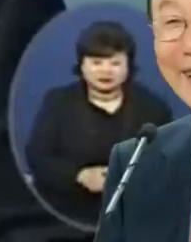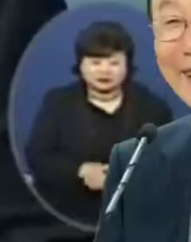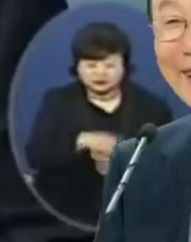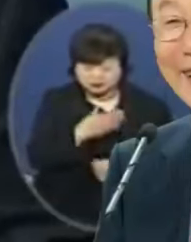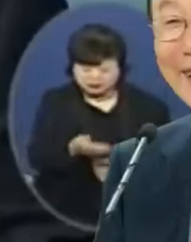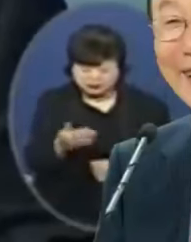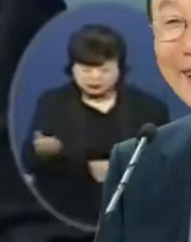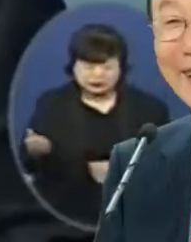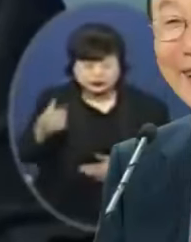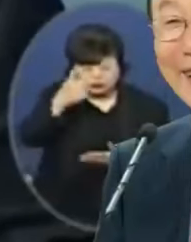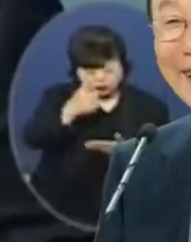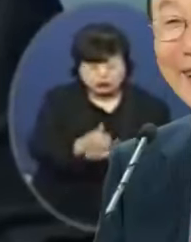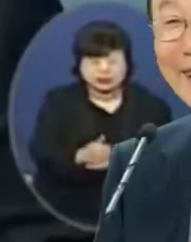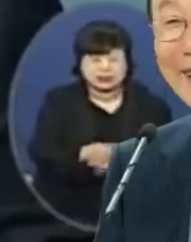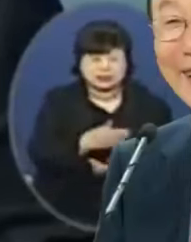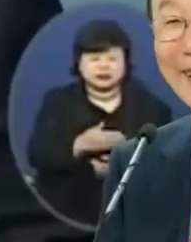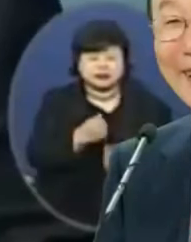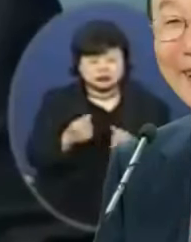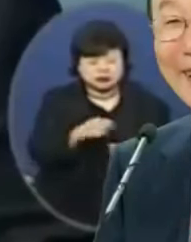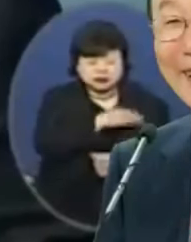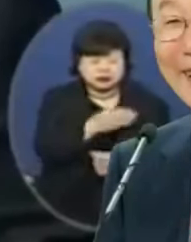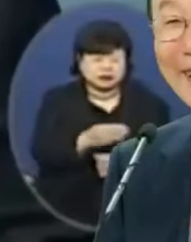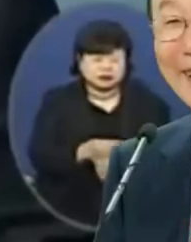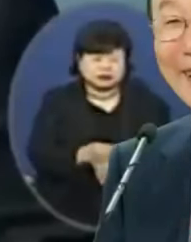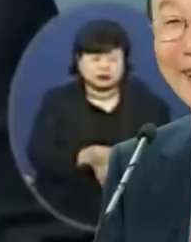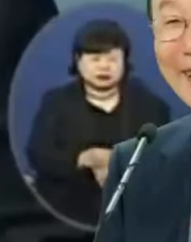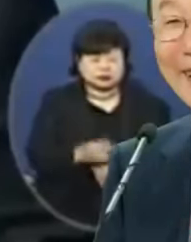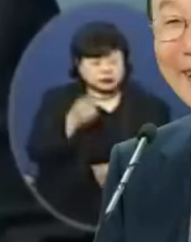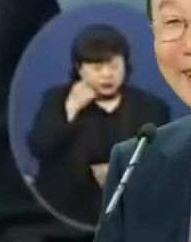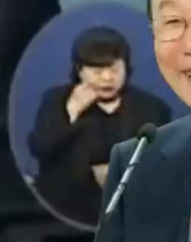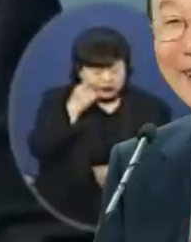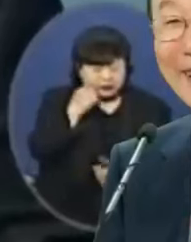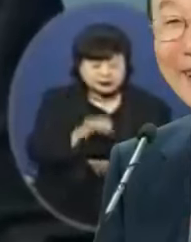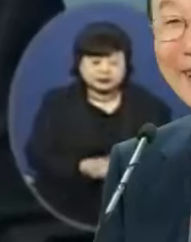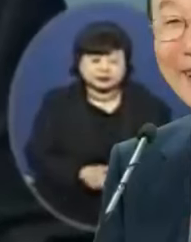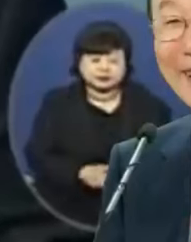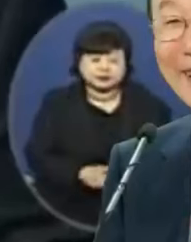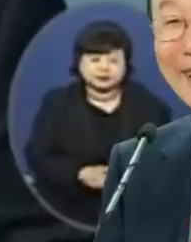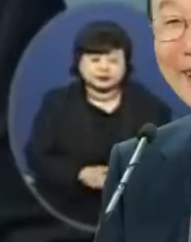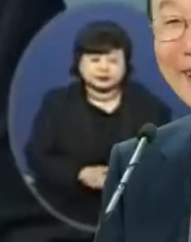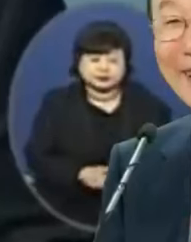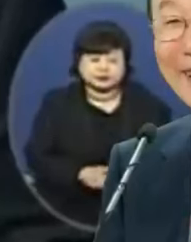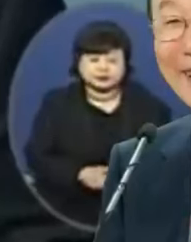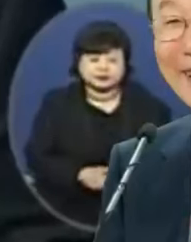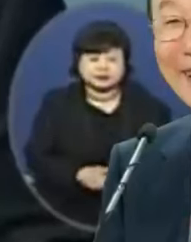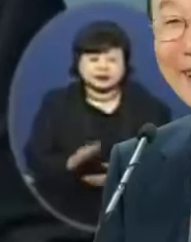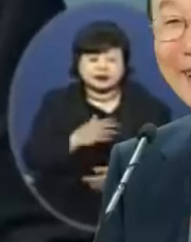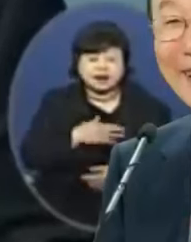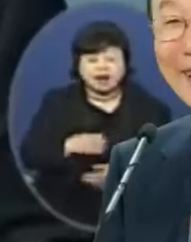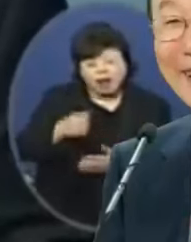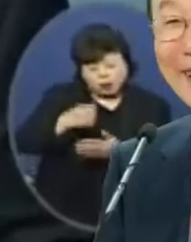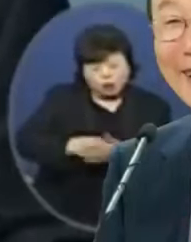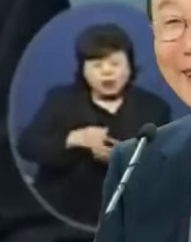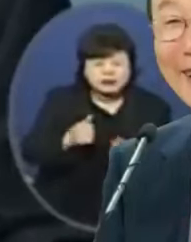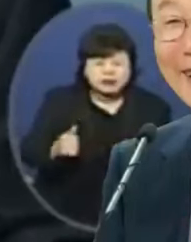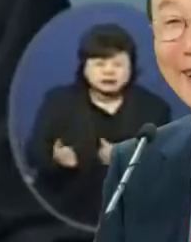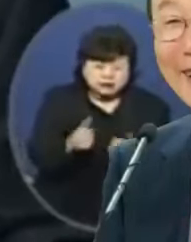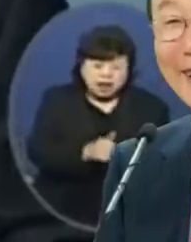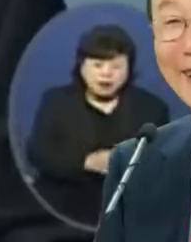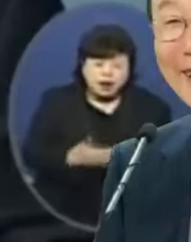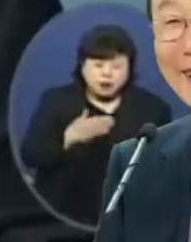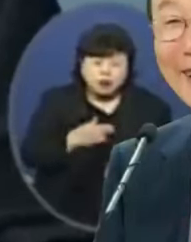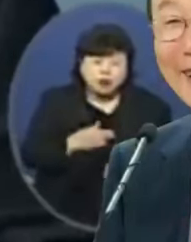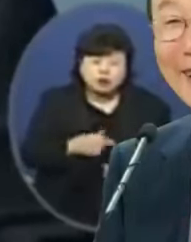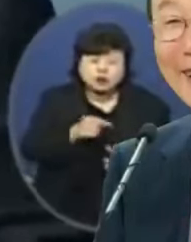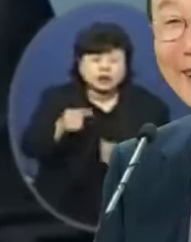내려갑니다. 힘으로도 능으로도 저항할 수가 없습니다. 오라 나는 공고한 사람이로다 이 사망의 몸에서 누가